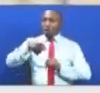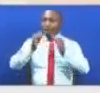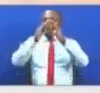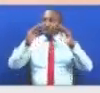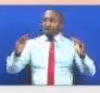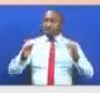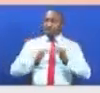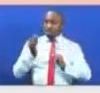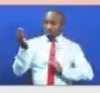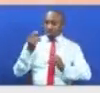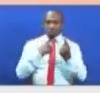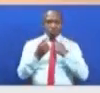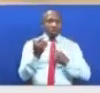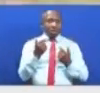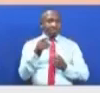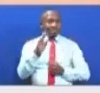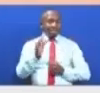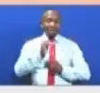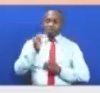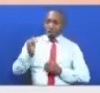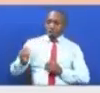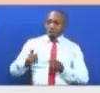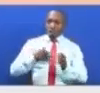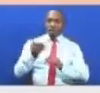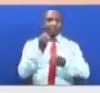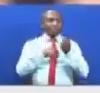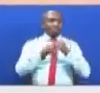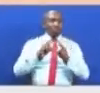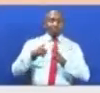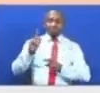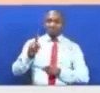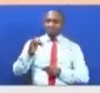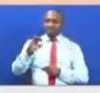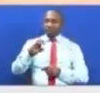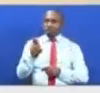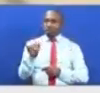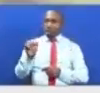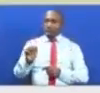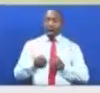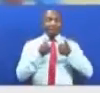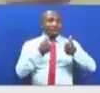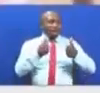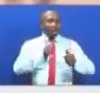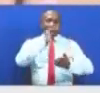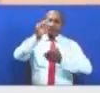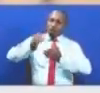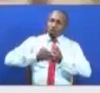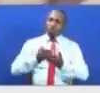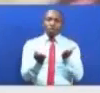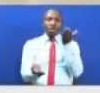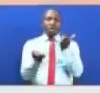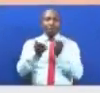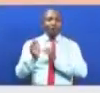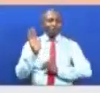Akizungumza na TBC huko mjini Morogoro mara baada ya mazoezi yake mkoani humo, Kichuya ameahidi mashabiki wake kuwa atarejea katika kiwango chake